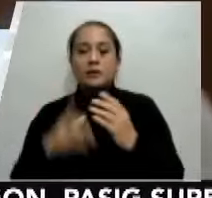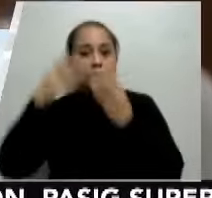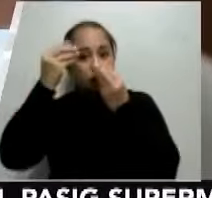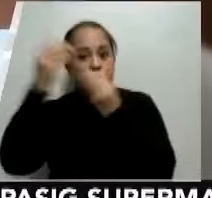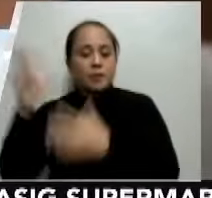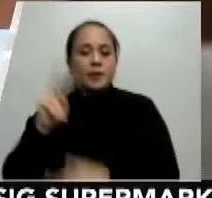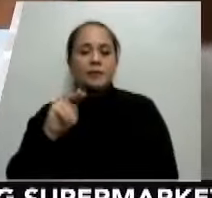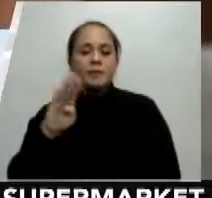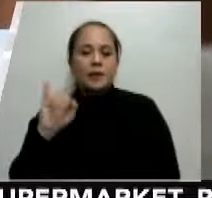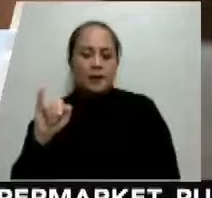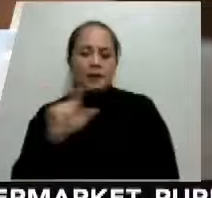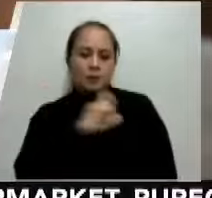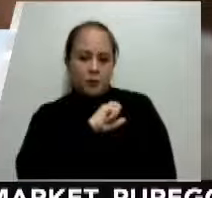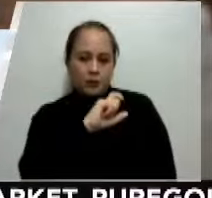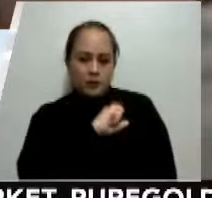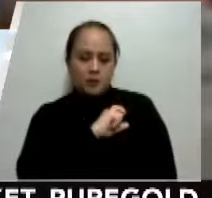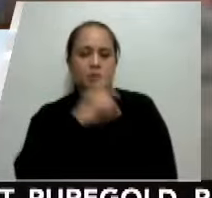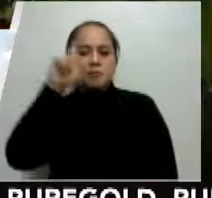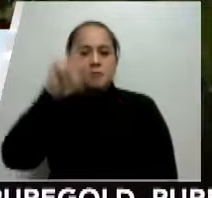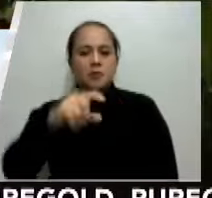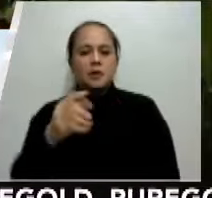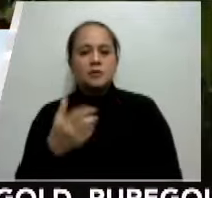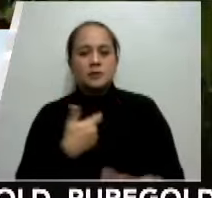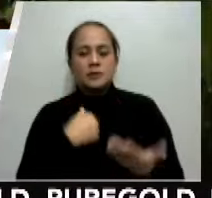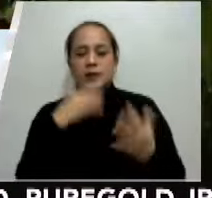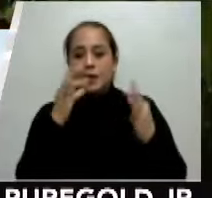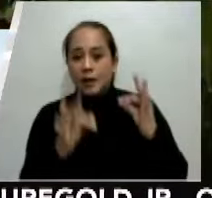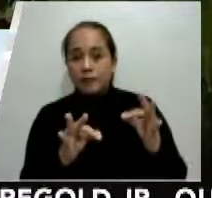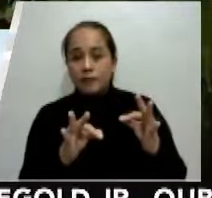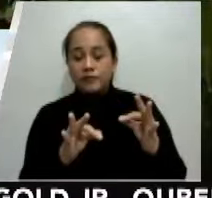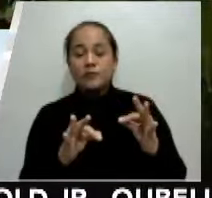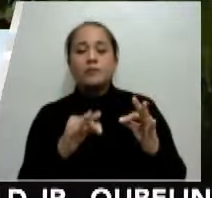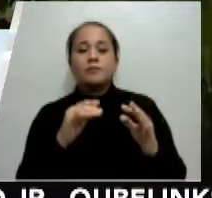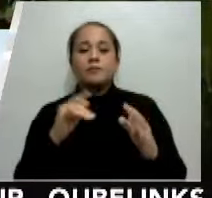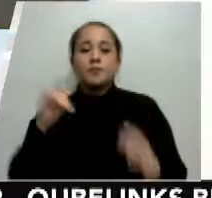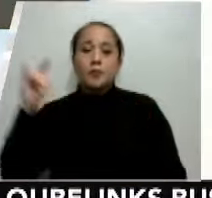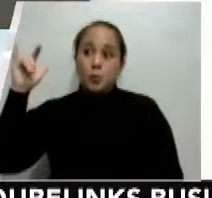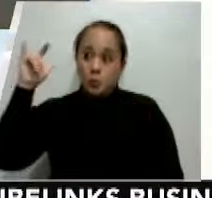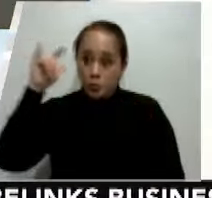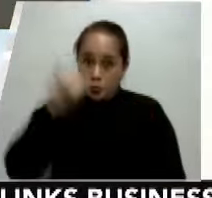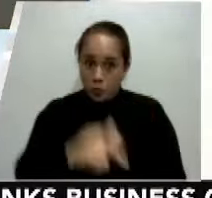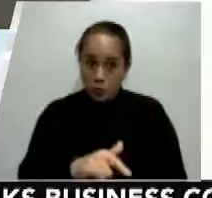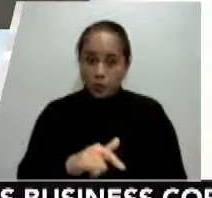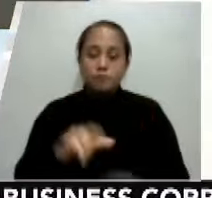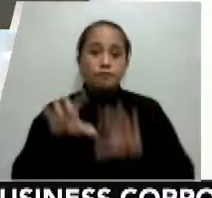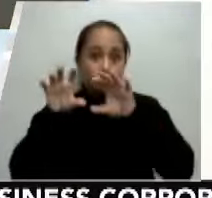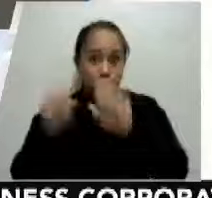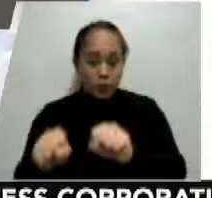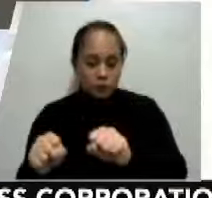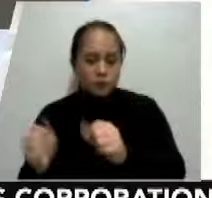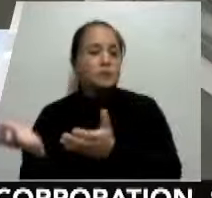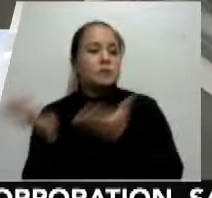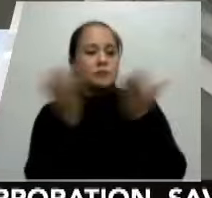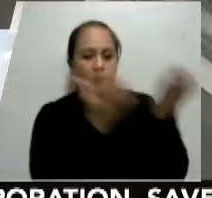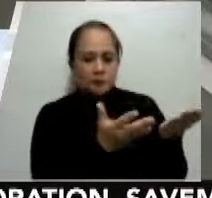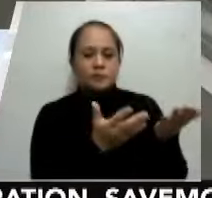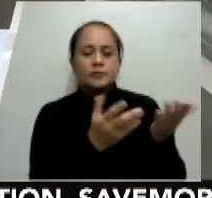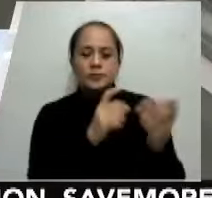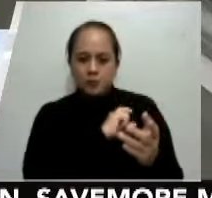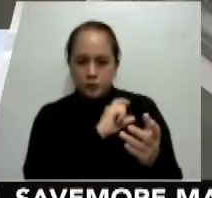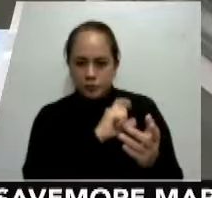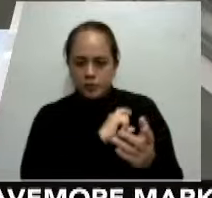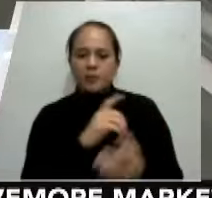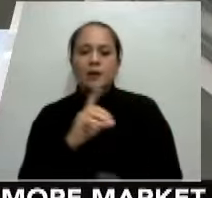Dapat ding agad na ma-turn over sa mga otoridad si Teves sakaling mahuli. Ayon po sa Justice Secretary, inilabas ang